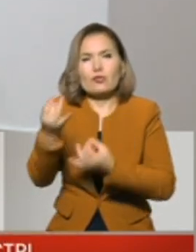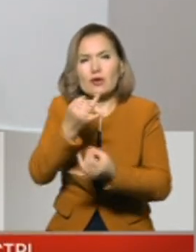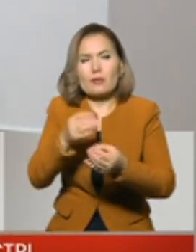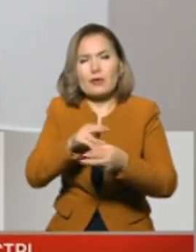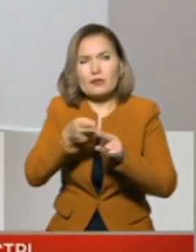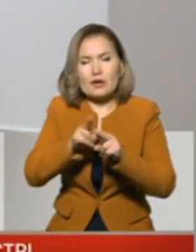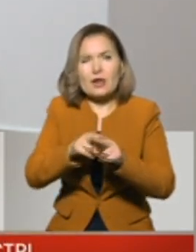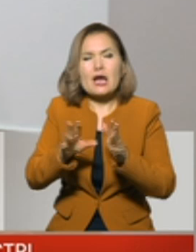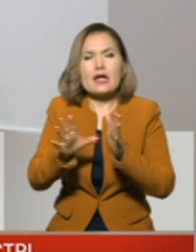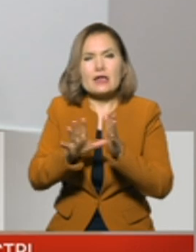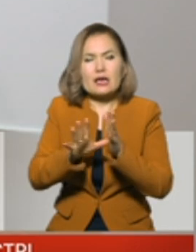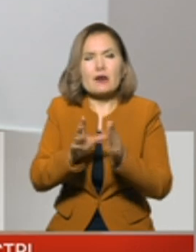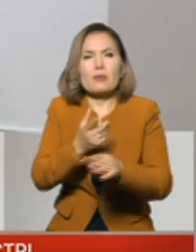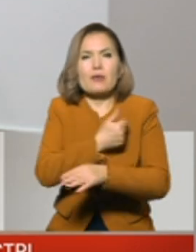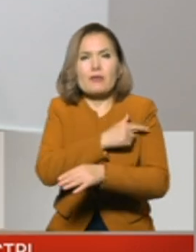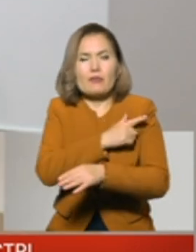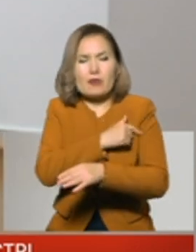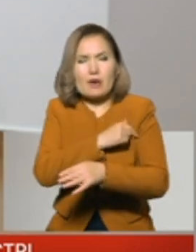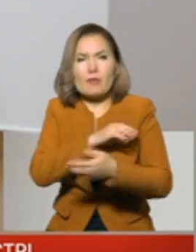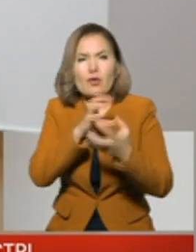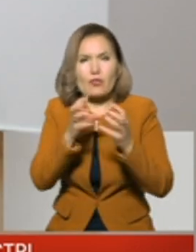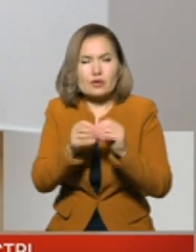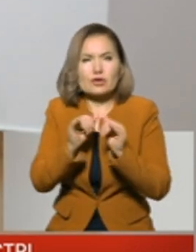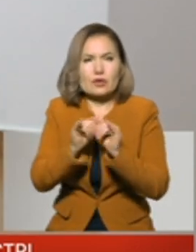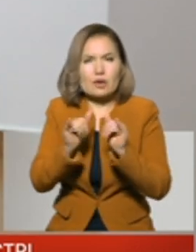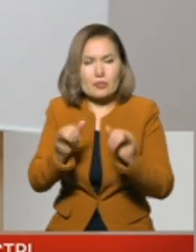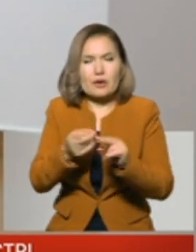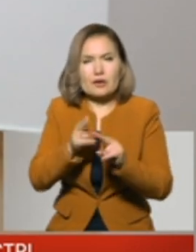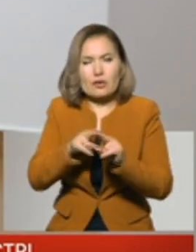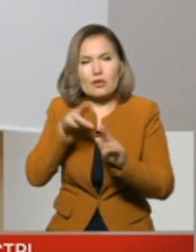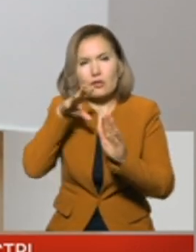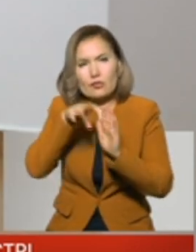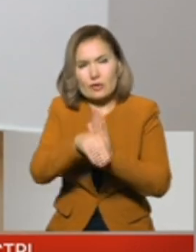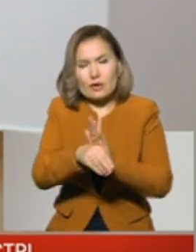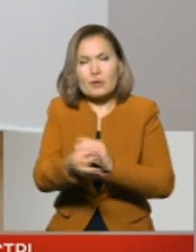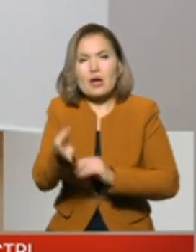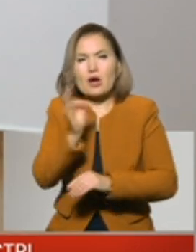Ядролық медицина деген де ұғым бар. Қазір оны дәрігерлер де пайдаланып жүрген сәт бар.